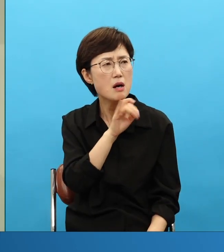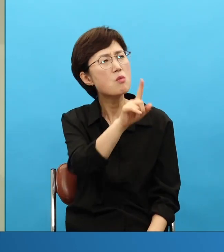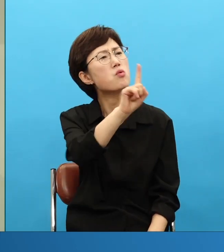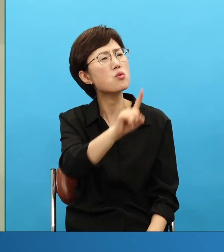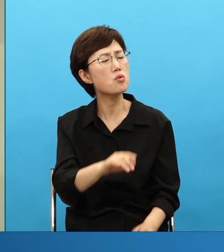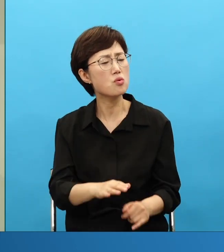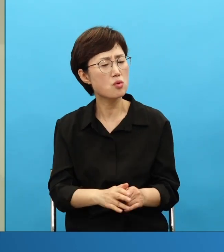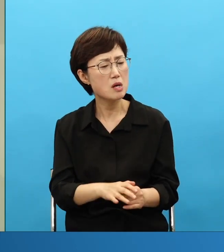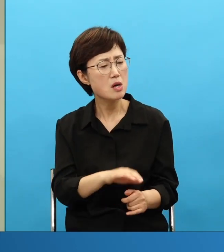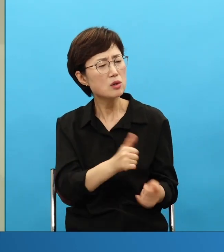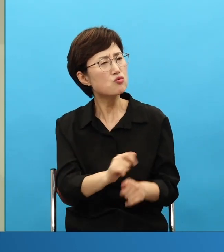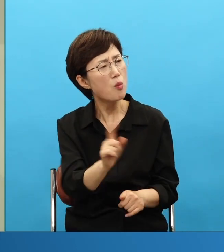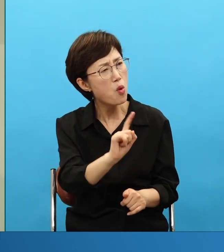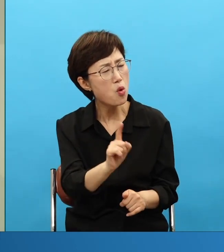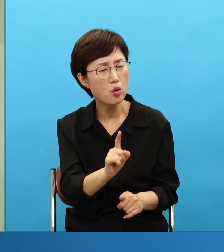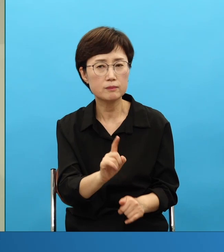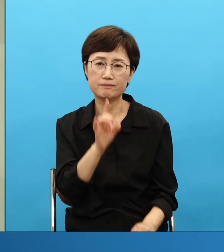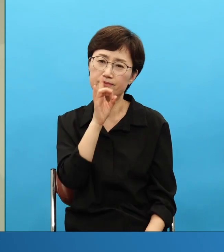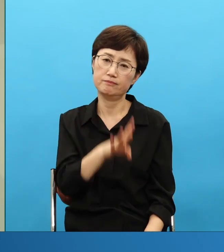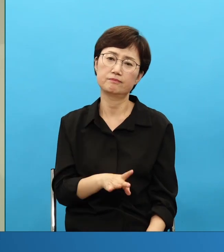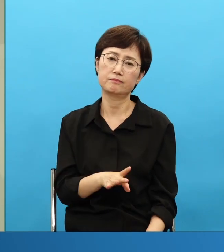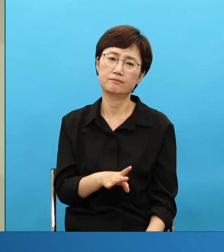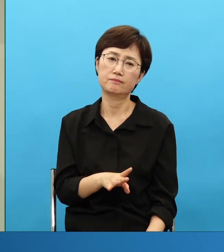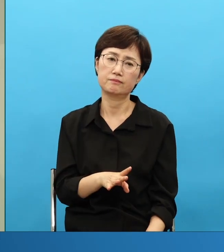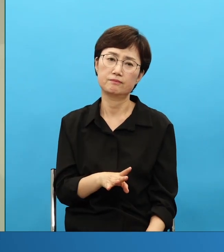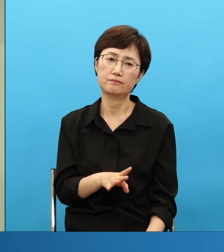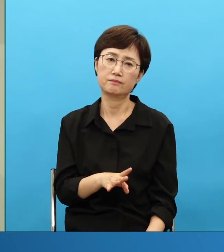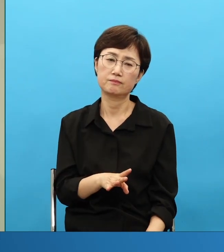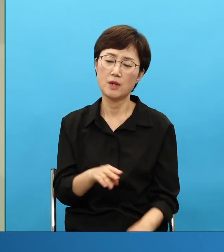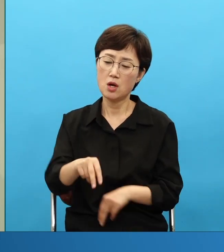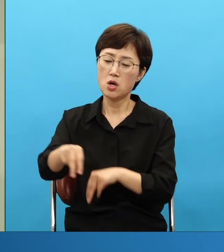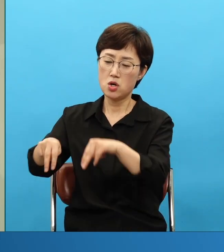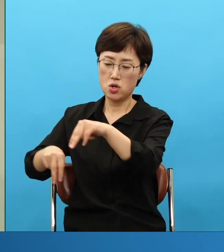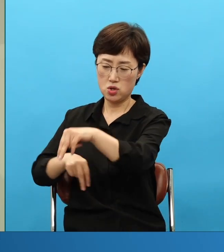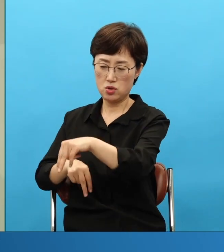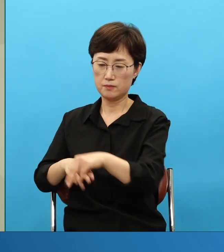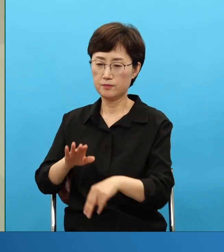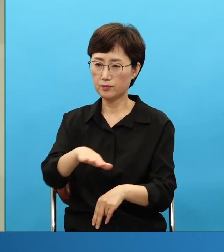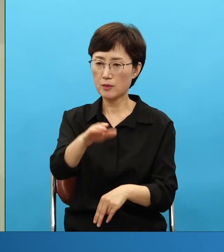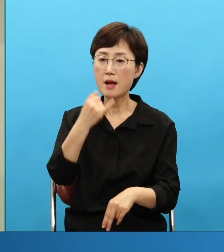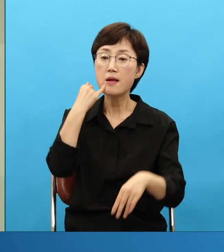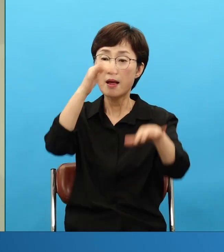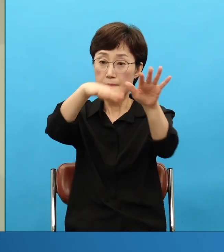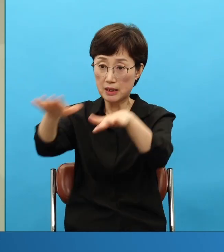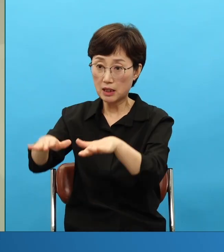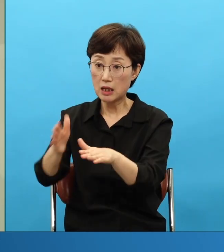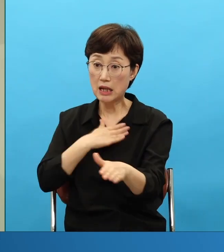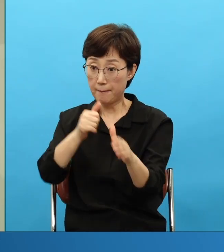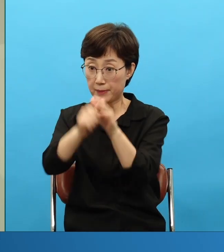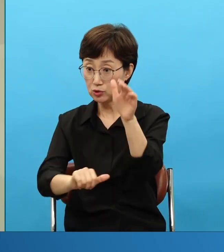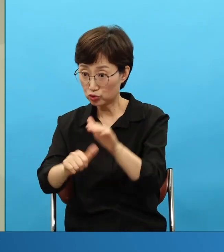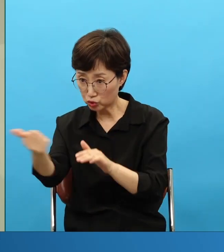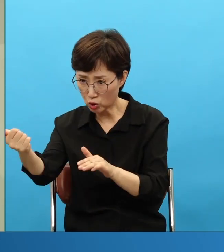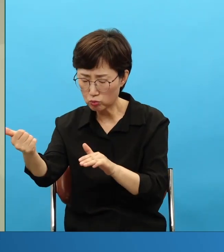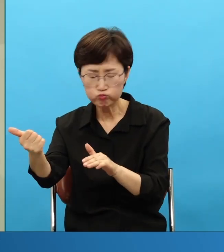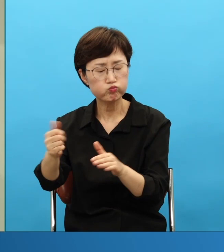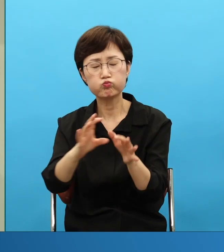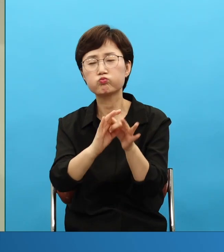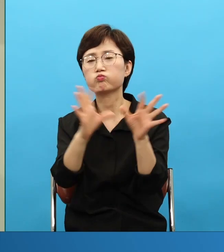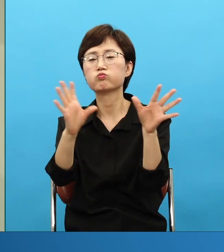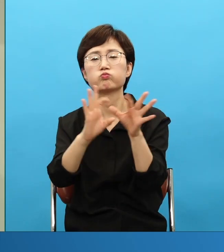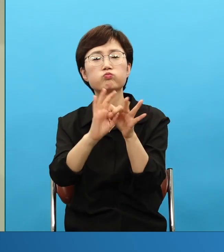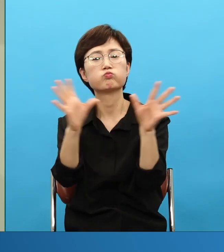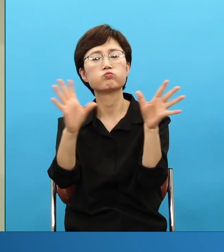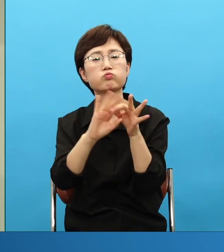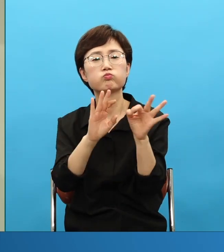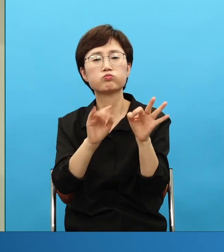홍해에 빠져 죽는 한이 있더라도 가야 된다라고 해야 돼요. They should have said, even if 그렇죠? we drown in the Red Sea, we still need to 그게 go. 올바른 믿음이에요. That's proper